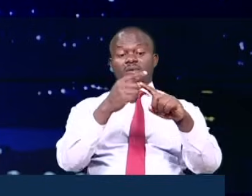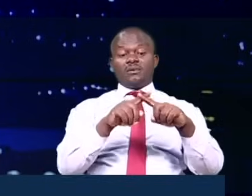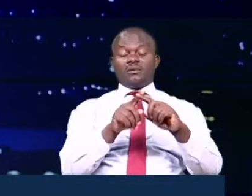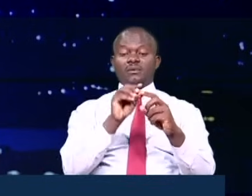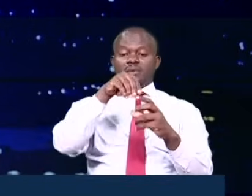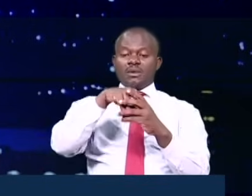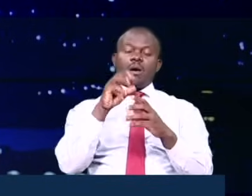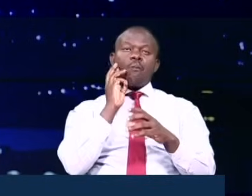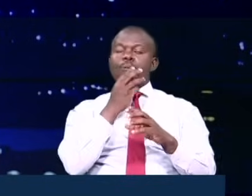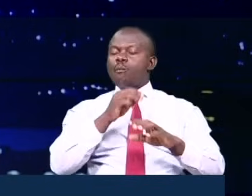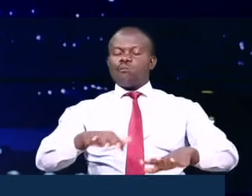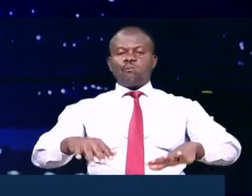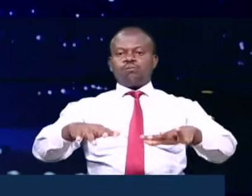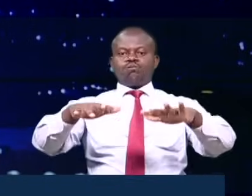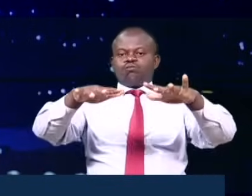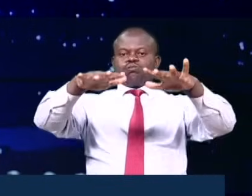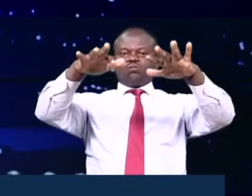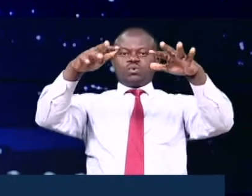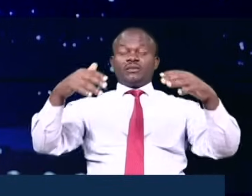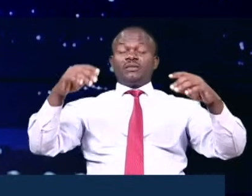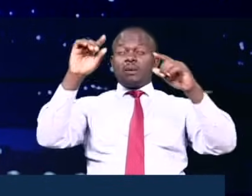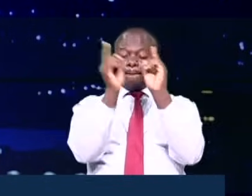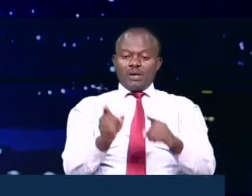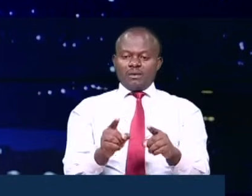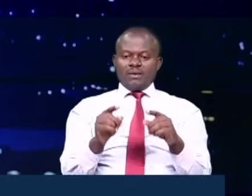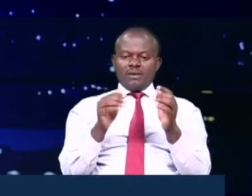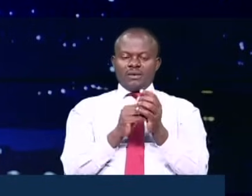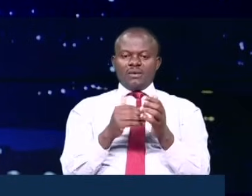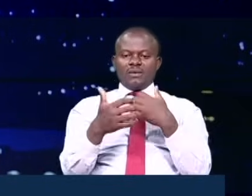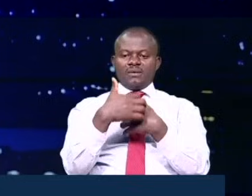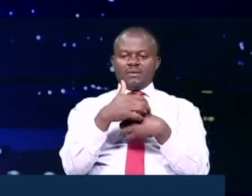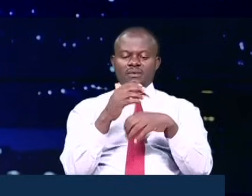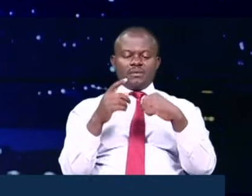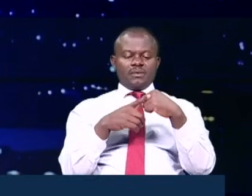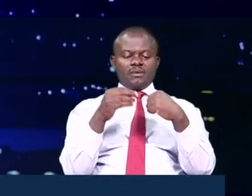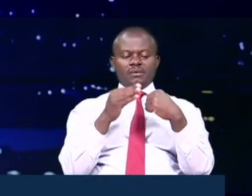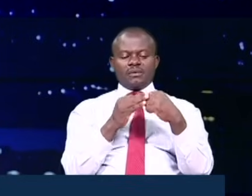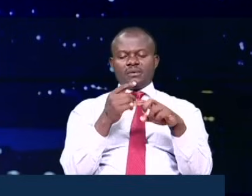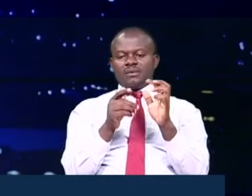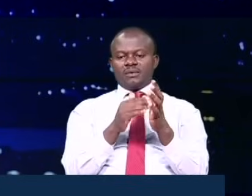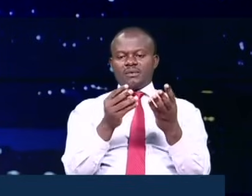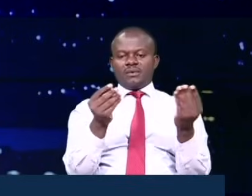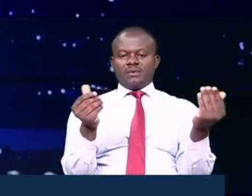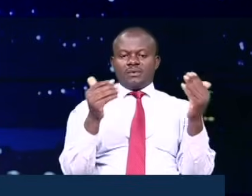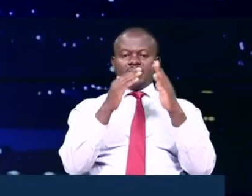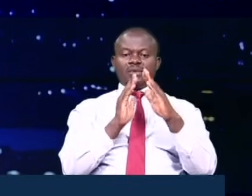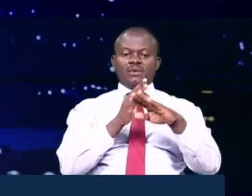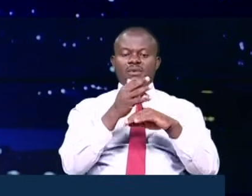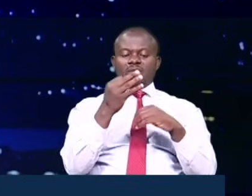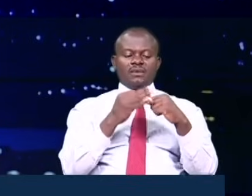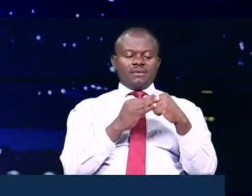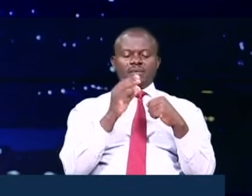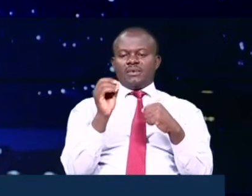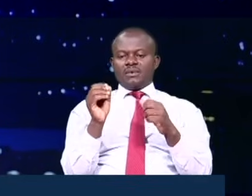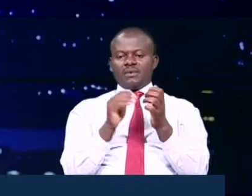ndetse n'imyuzure, inkuba n'ibindi. Ibi bizero kandi ngo byakomerekeje 38 ndetse byangiza inzu zisaga 800 kandi